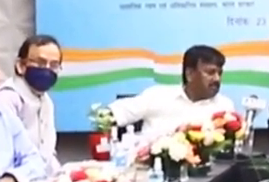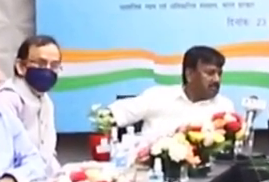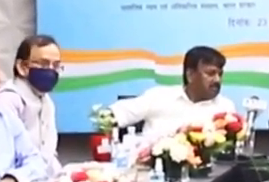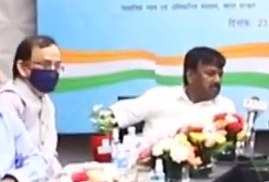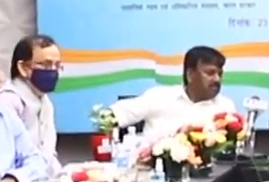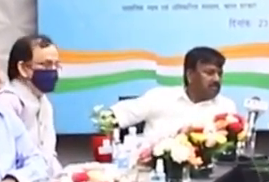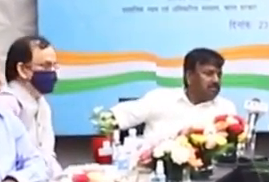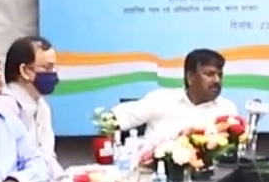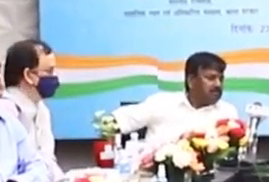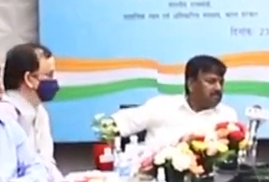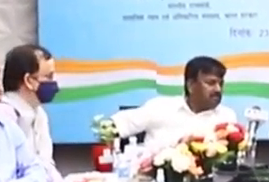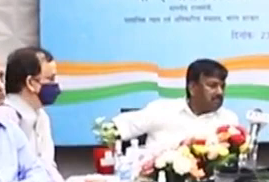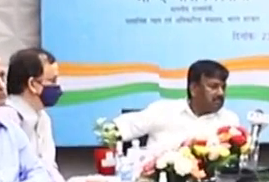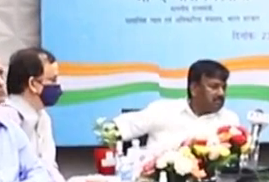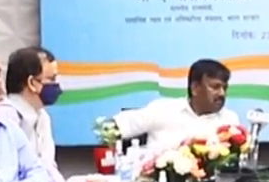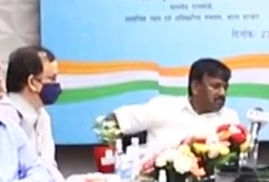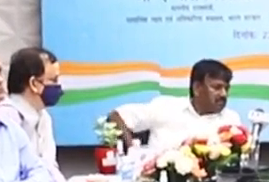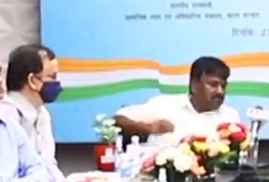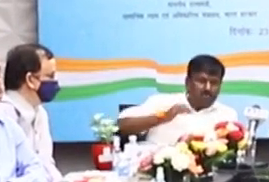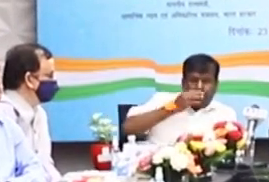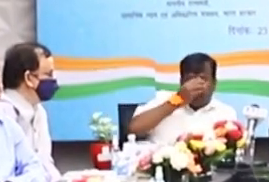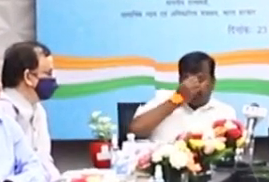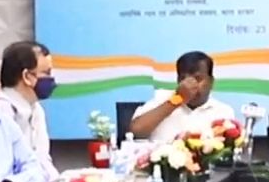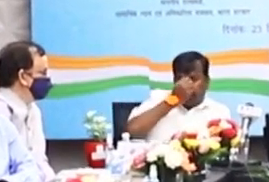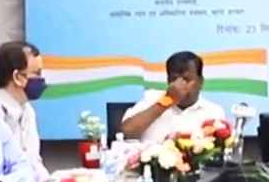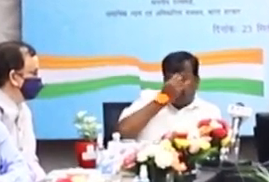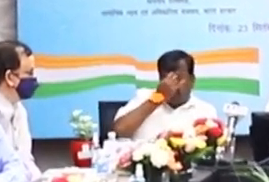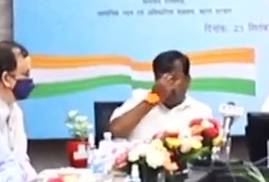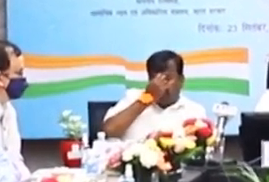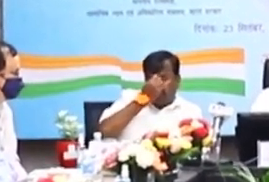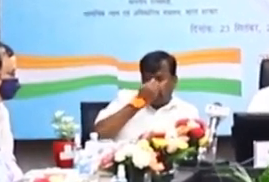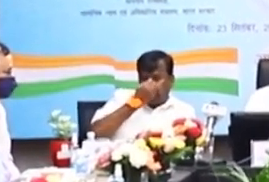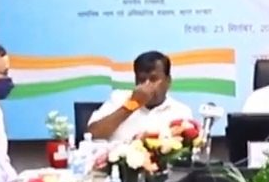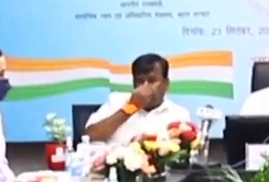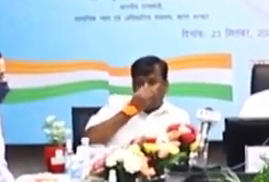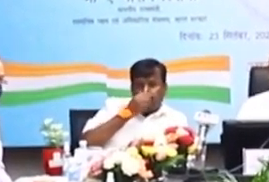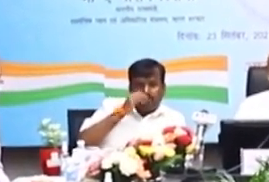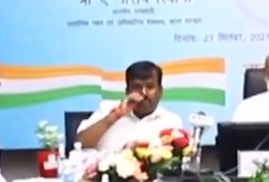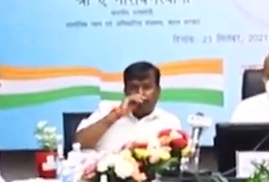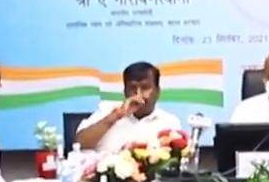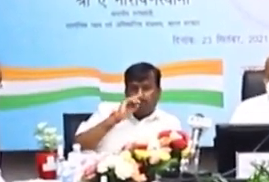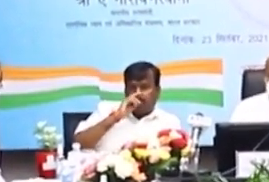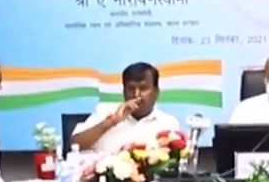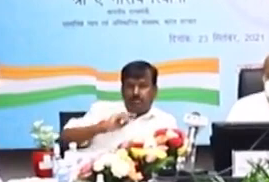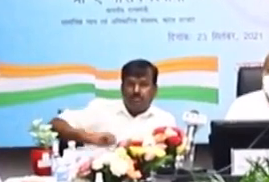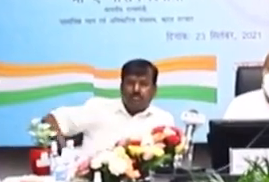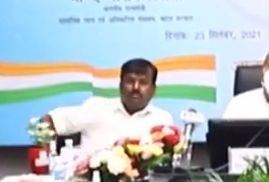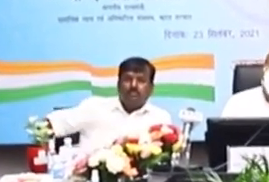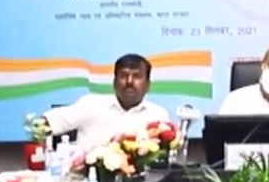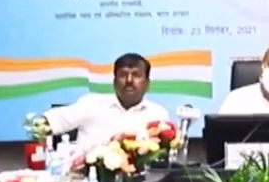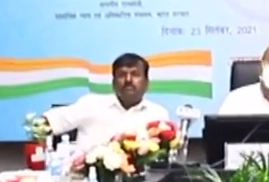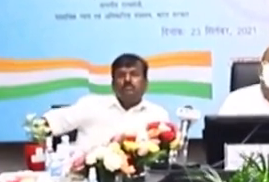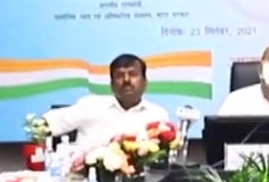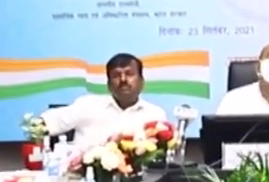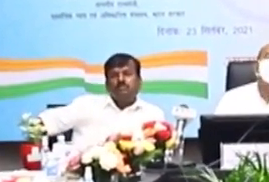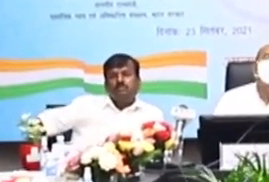है और आपने इस संबंध में क्या कुछ वीडियो देखे हैं? आपको ये शब्दकोश कैसे मिला? क्या वह दैनिक जीवन में आपके लिए